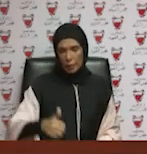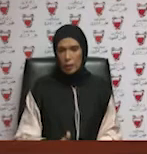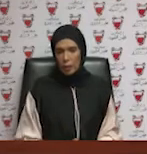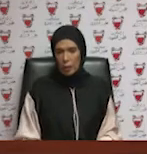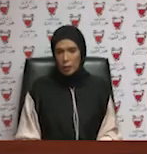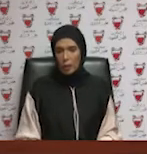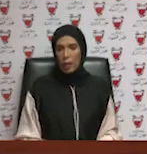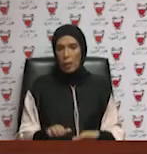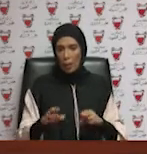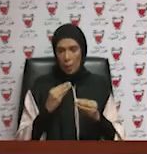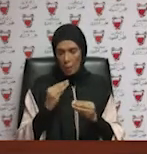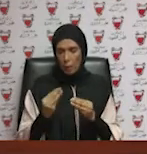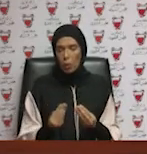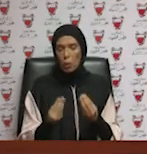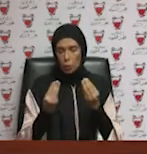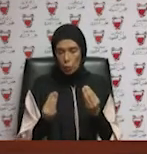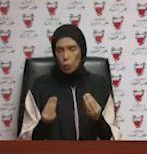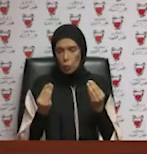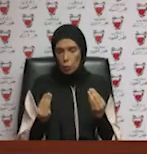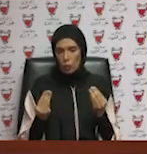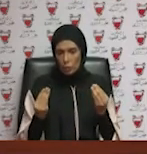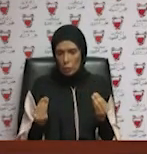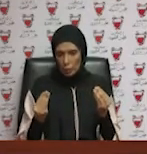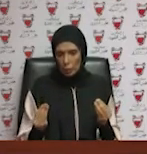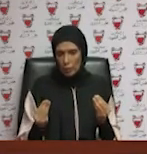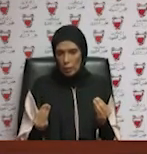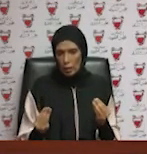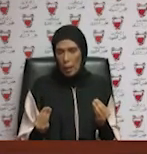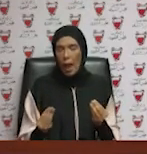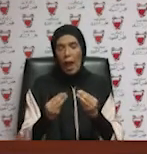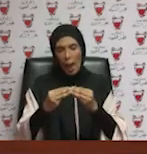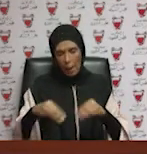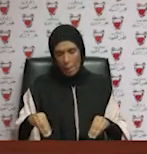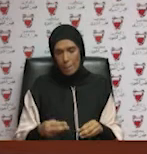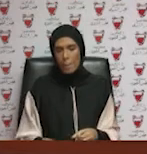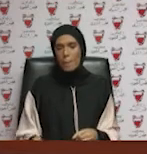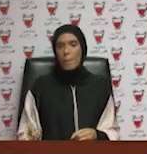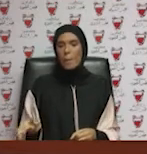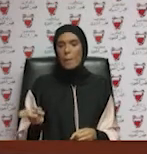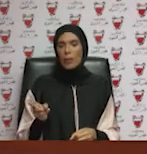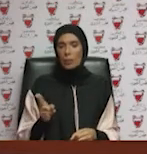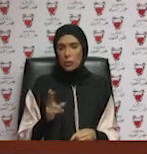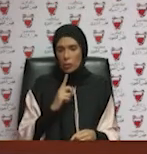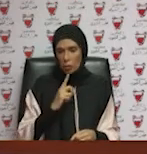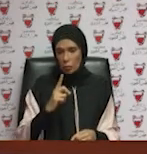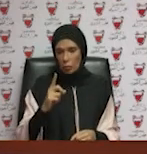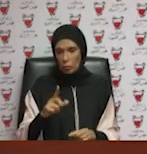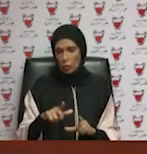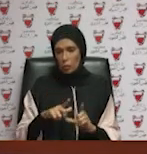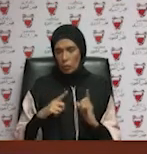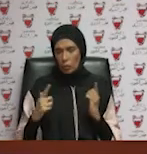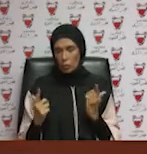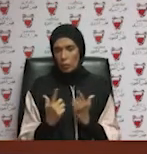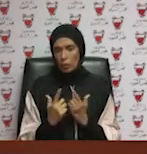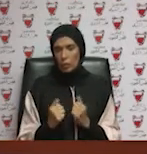يريد أن يتريث في فصل المسألة هو أن يعيد، أن يأذن المجلس بطلب من اللجنة أو كقرار